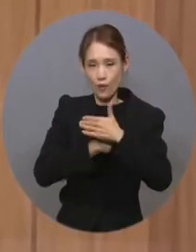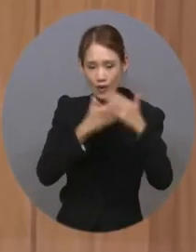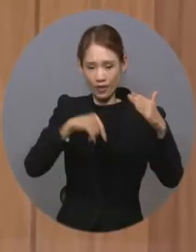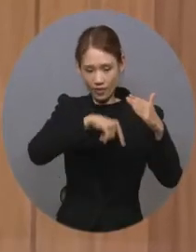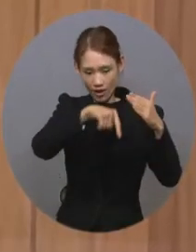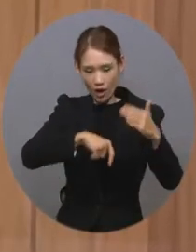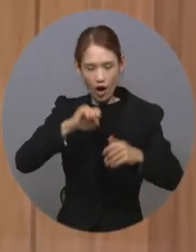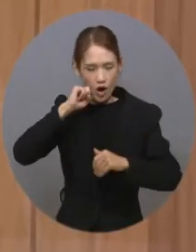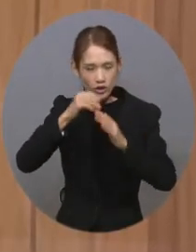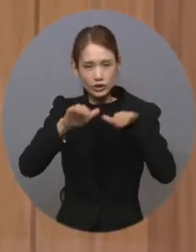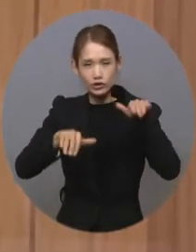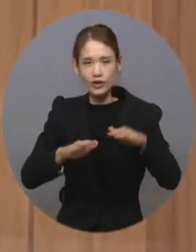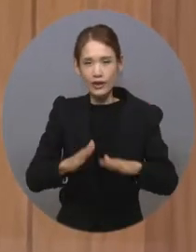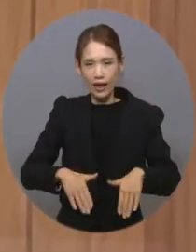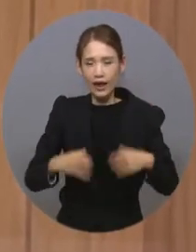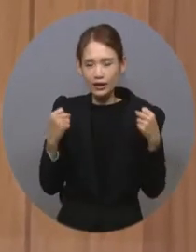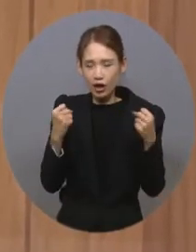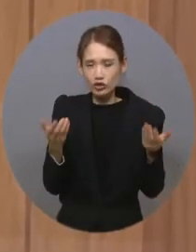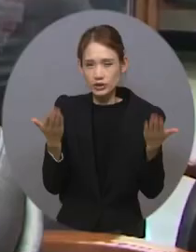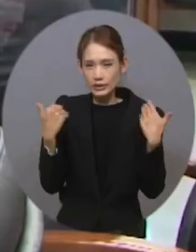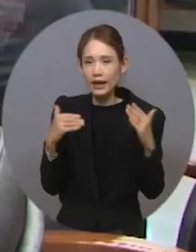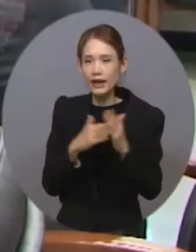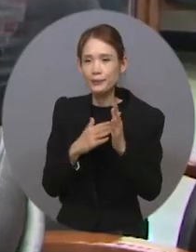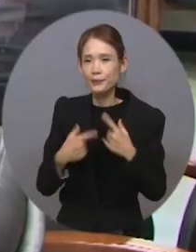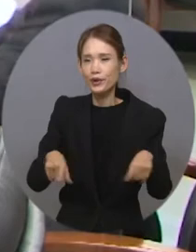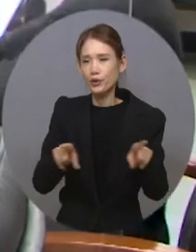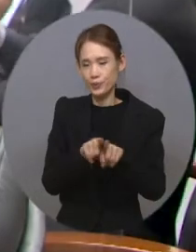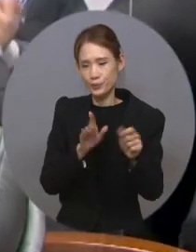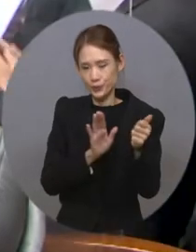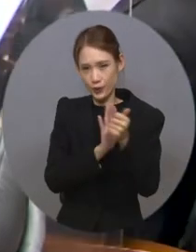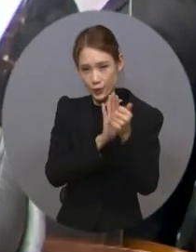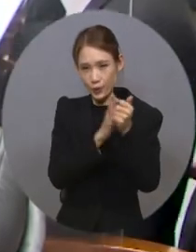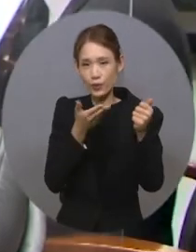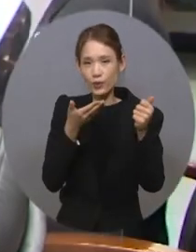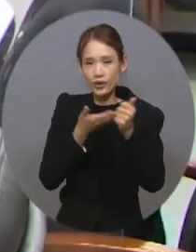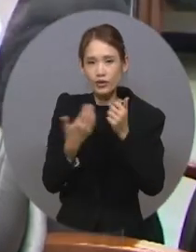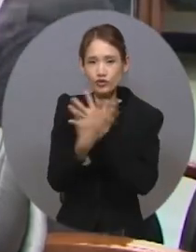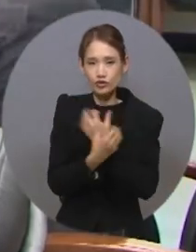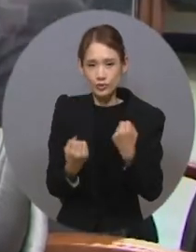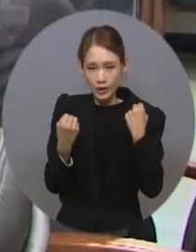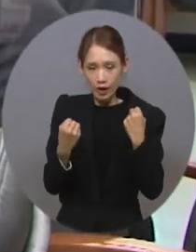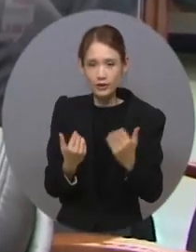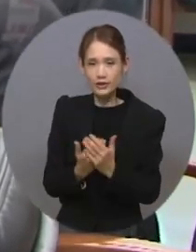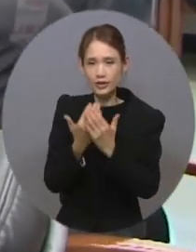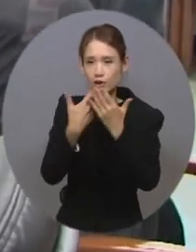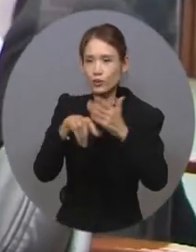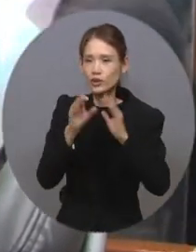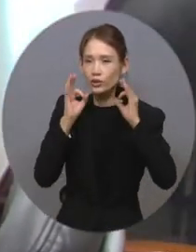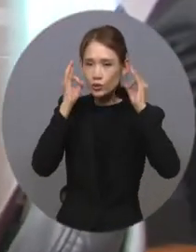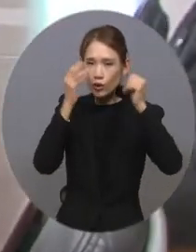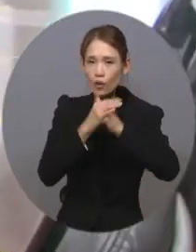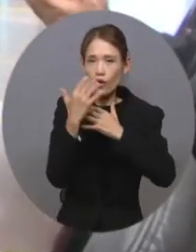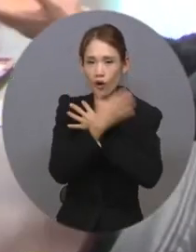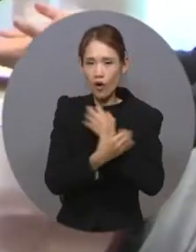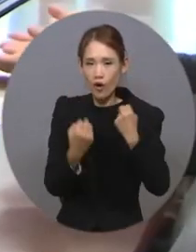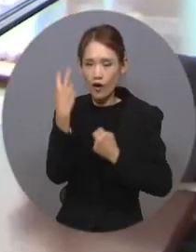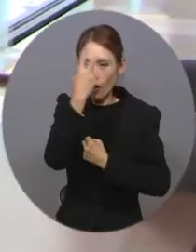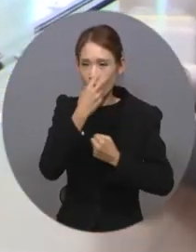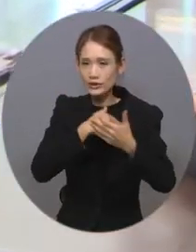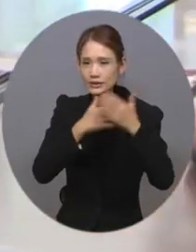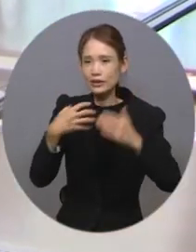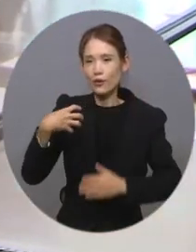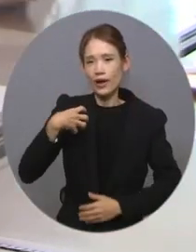겨울나기에 조금이나마 도움이 되었으면 한다 고 전하면서 국민 건강 증진을 위해 노력하는 건강검진 기관으로서